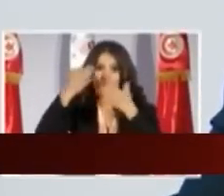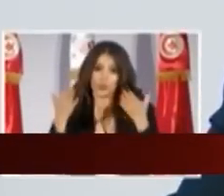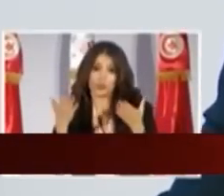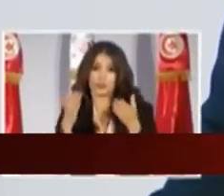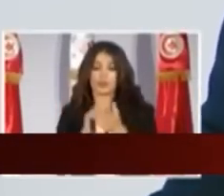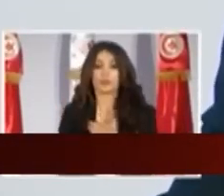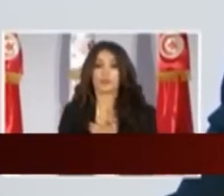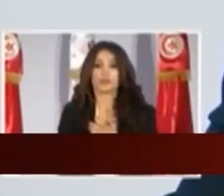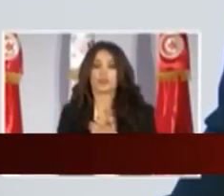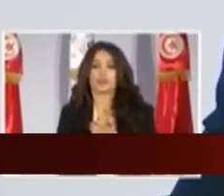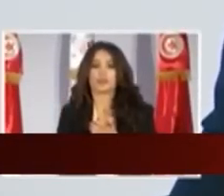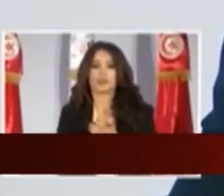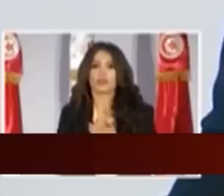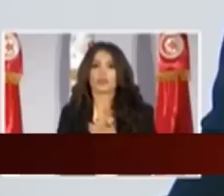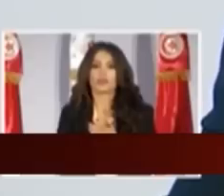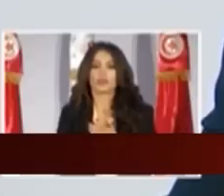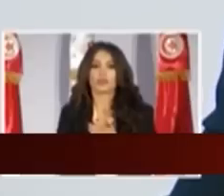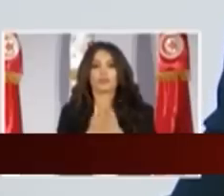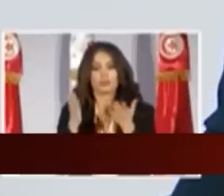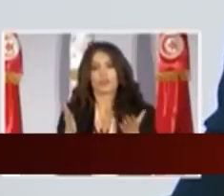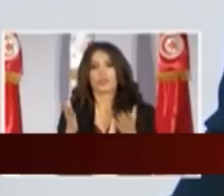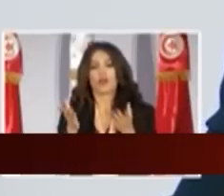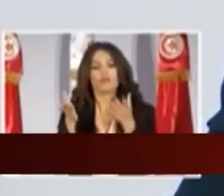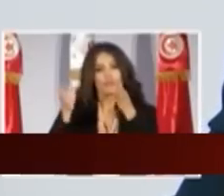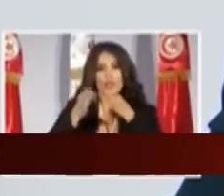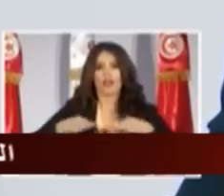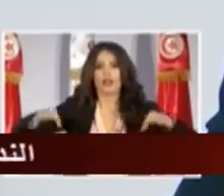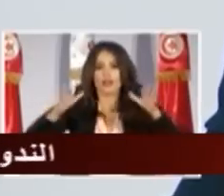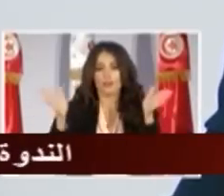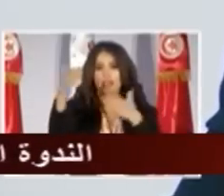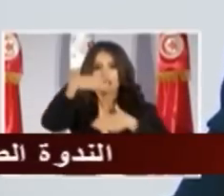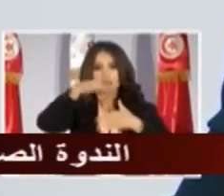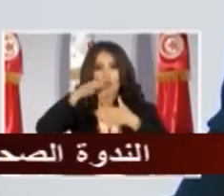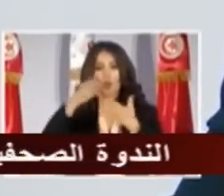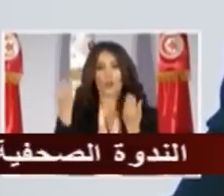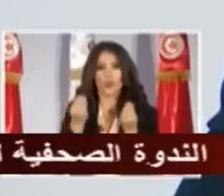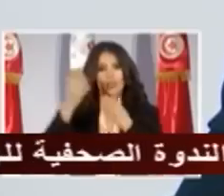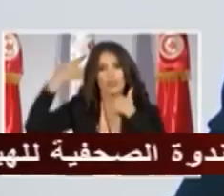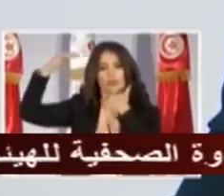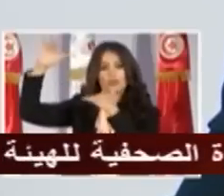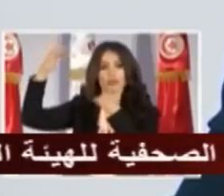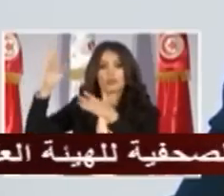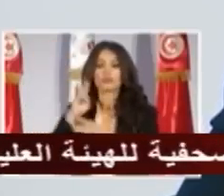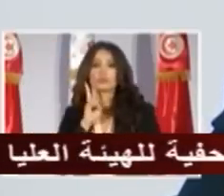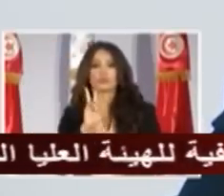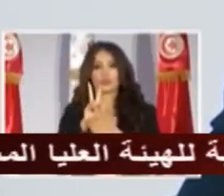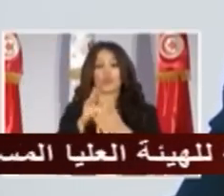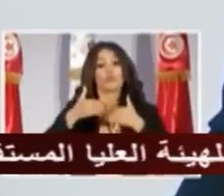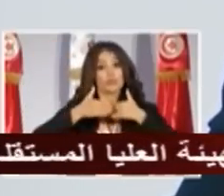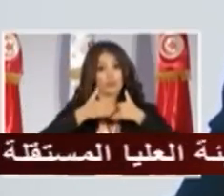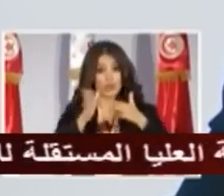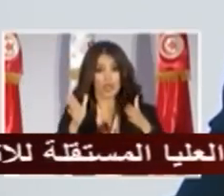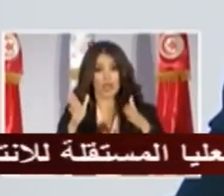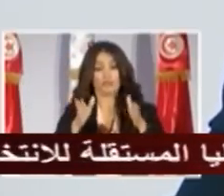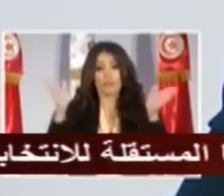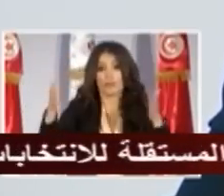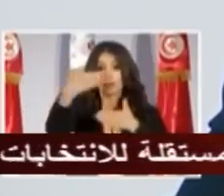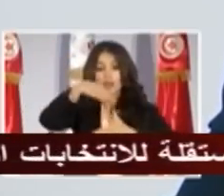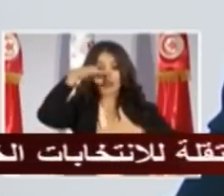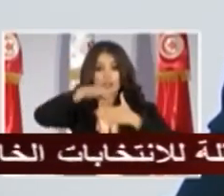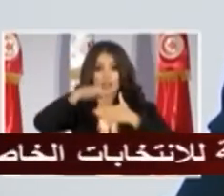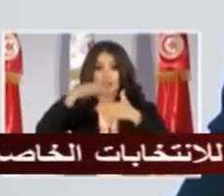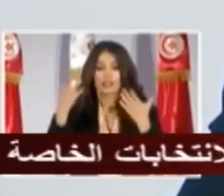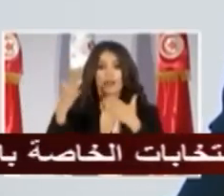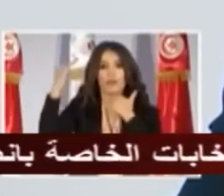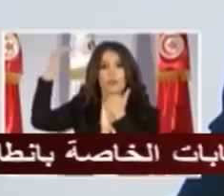اه فتح باب الاغتراب في الخارج نشوف الاعلام بالنسبه للافتتاح مر المراكز بالاقتراع